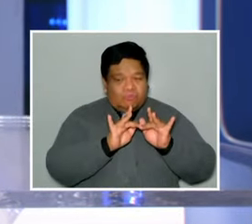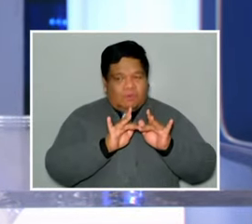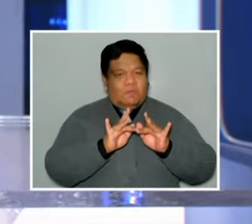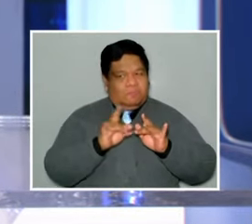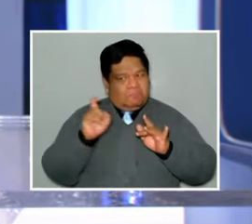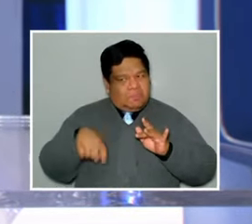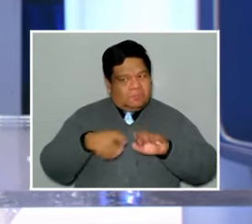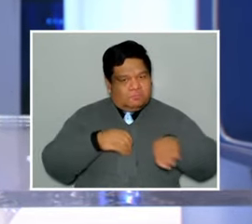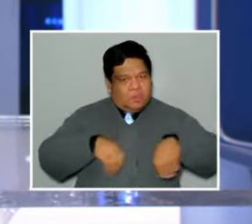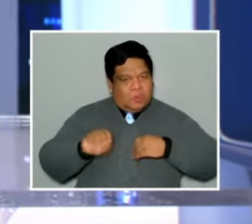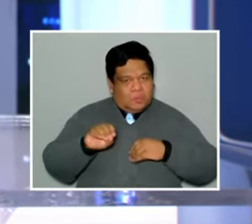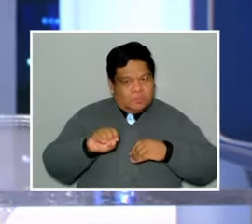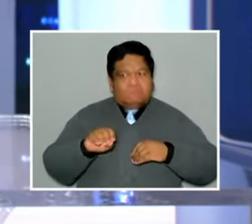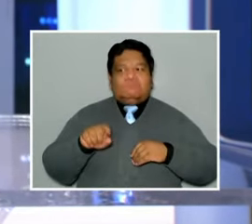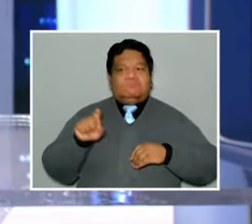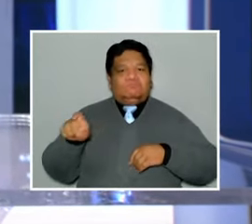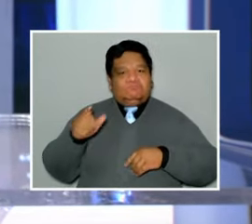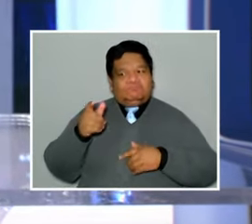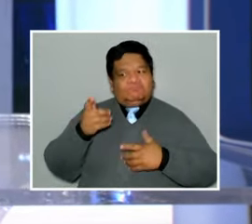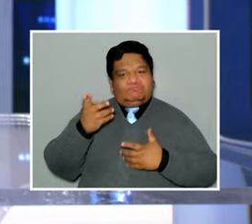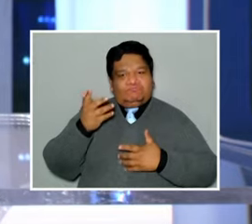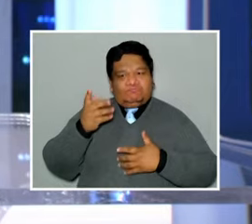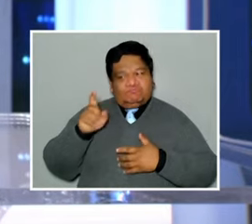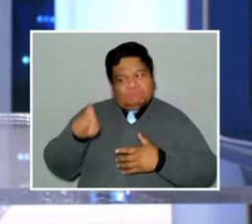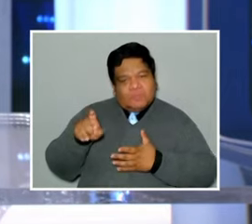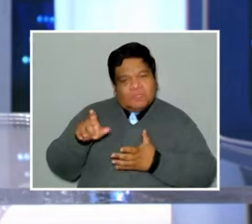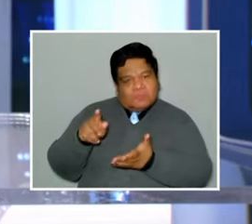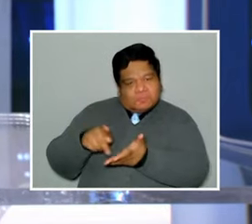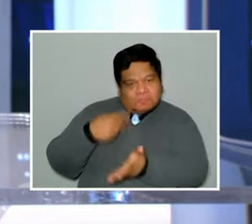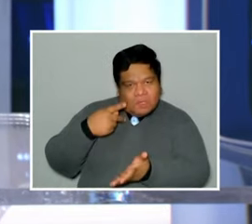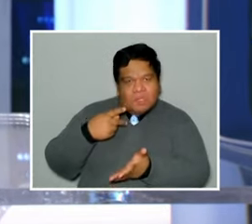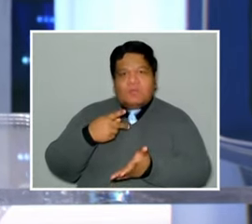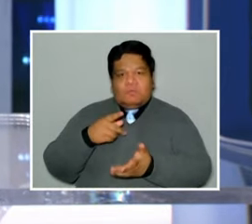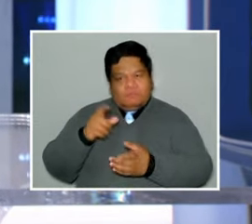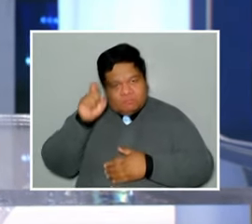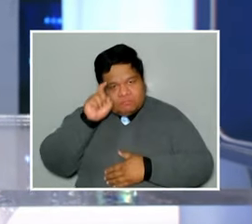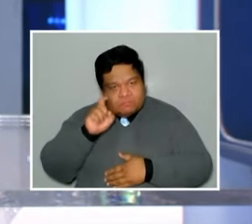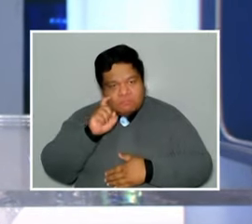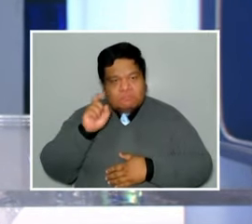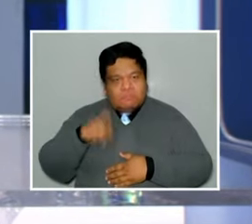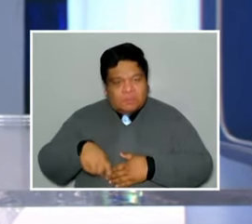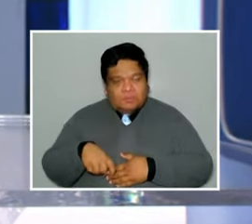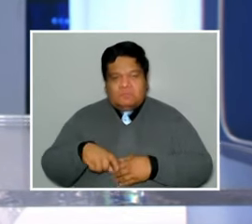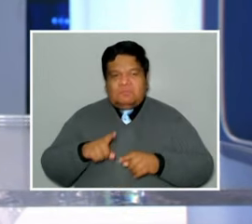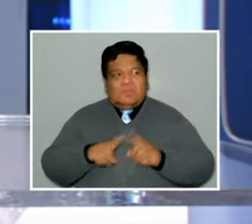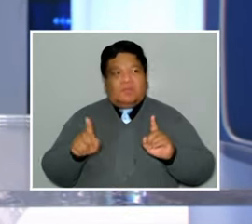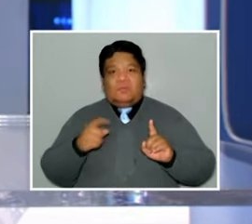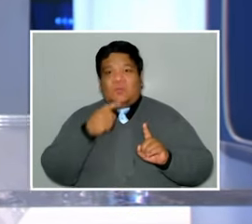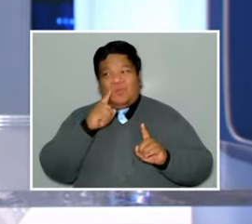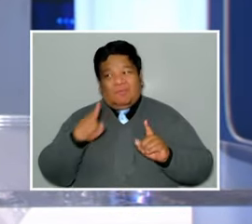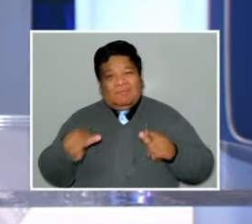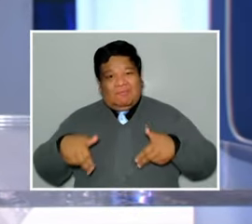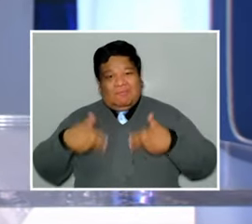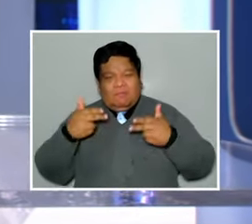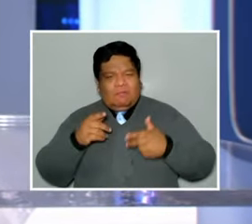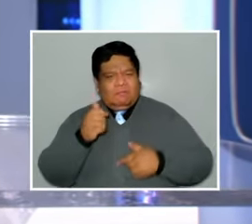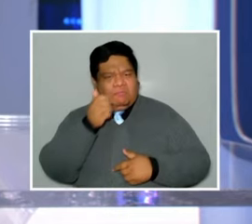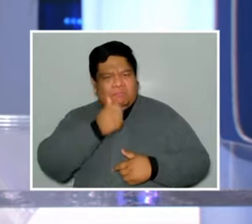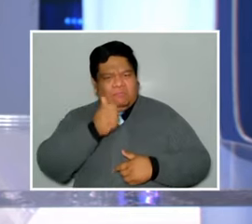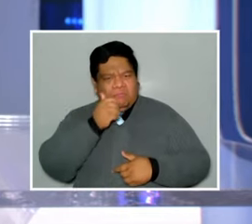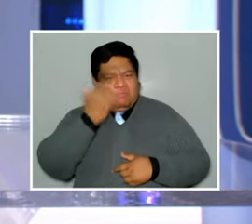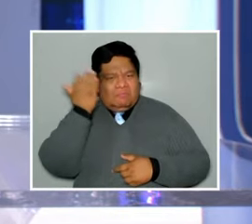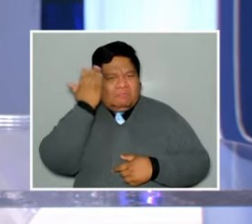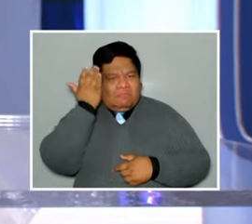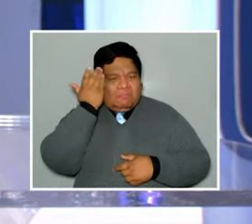pala ang kachat ng biktima at nagpanggap lang itong isang babae para lamang mahikayat na magpakita ito